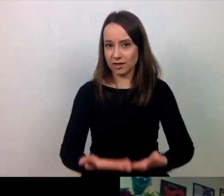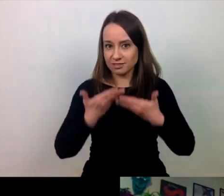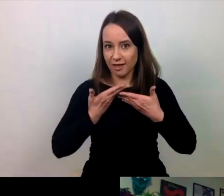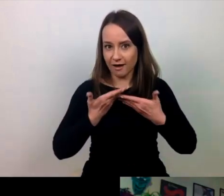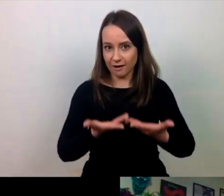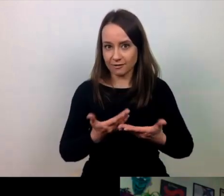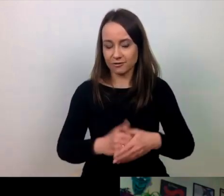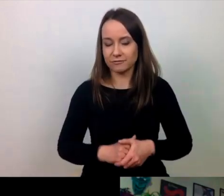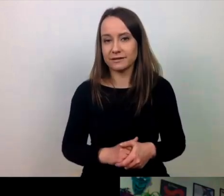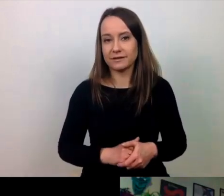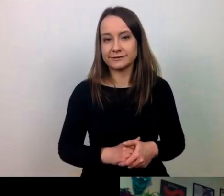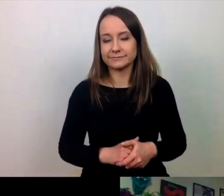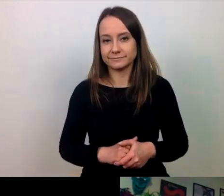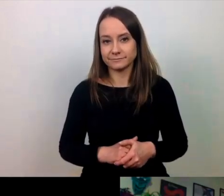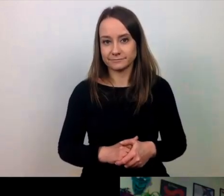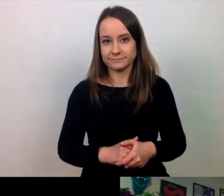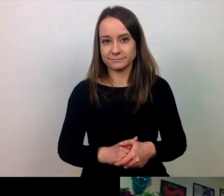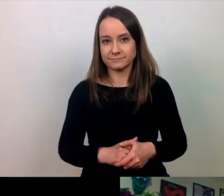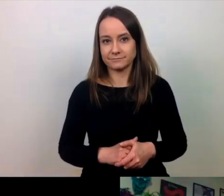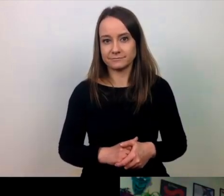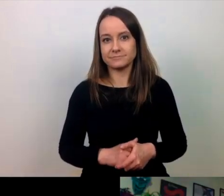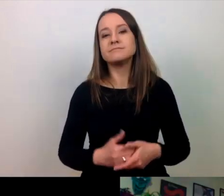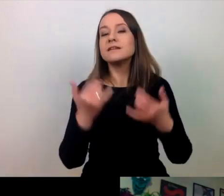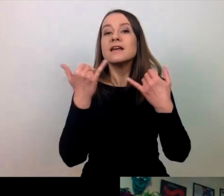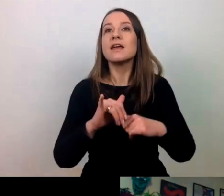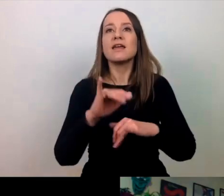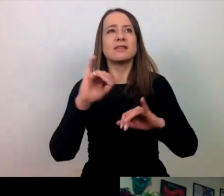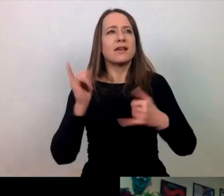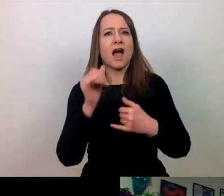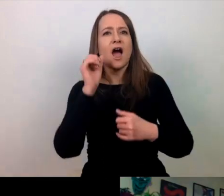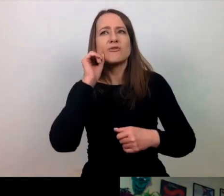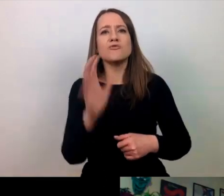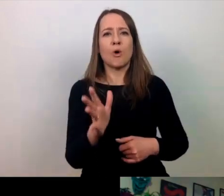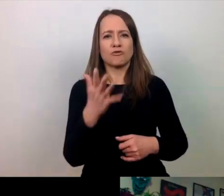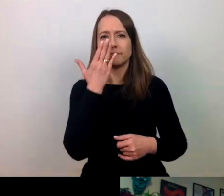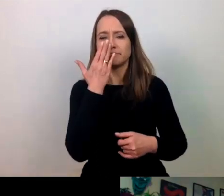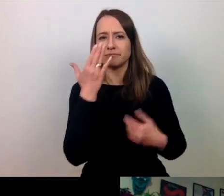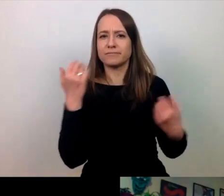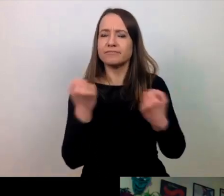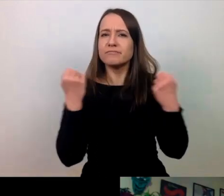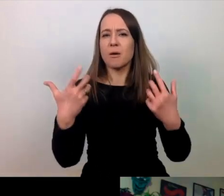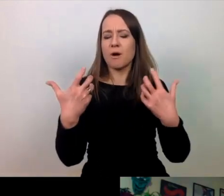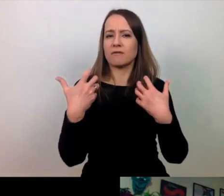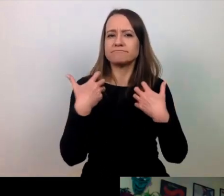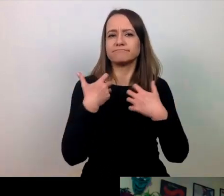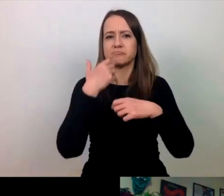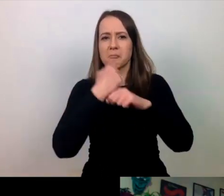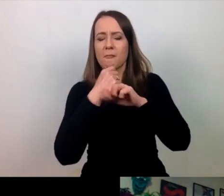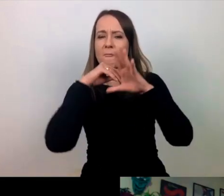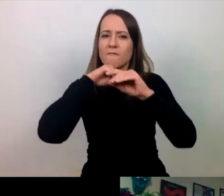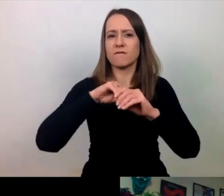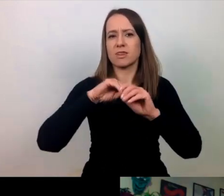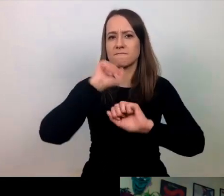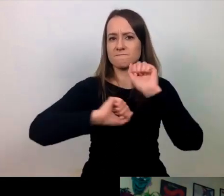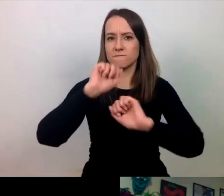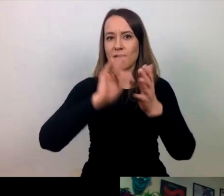jakby trochę innemu sposobowi funkcjonowania na co dzień w tych Włoszech właśnie. No ja to tak sobie o tym myślę, że to jest